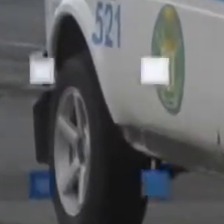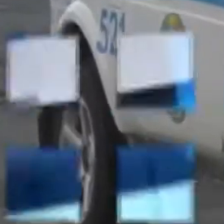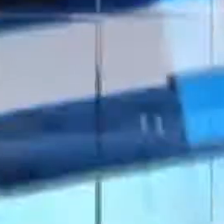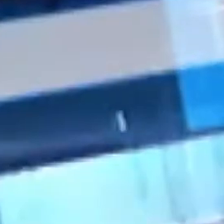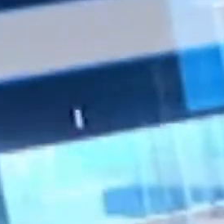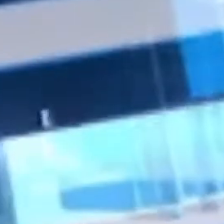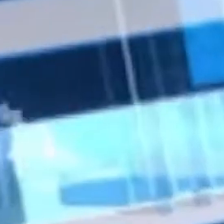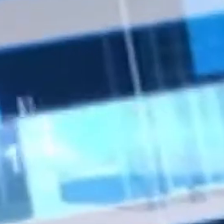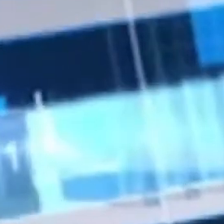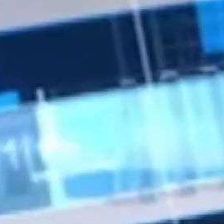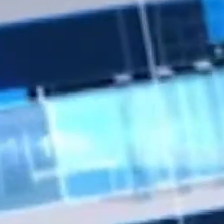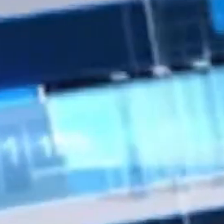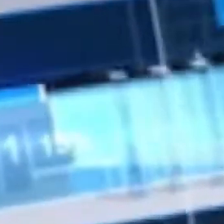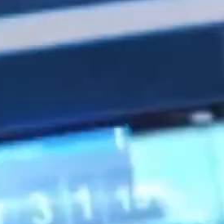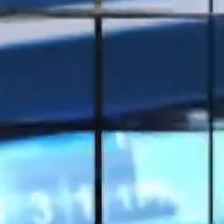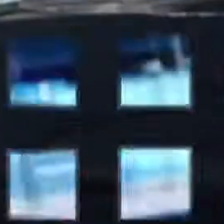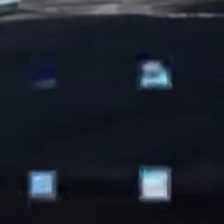тоқтатылды.